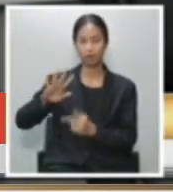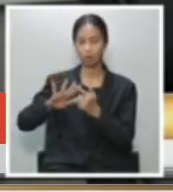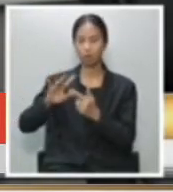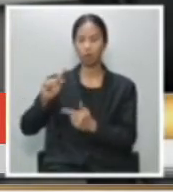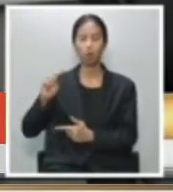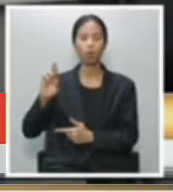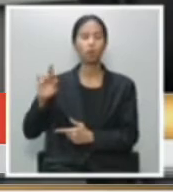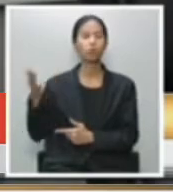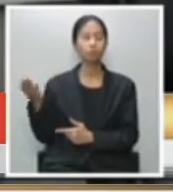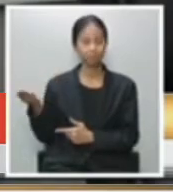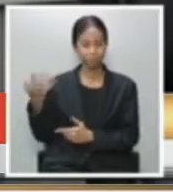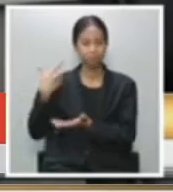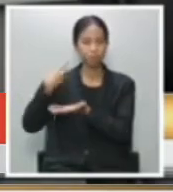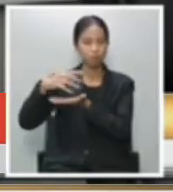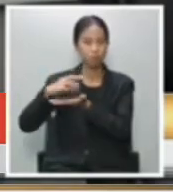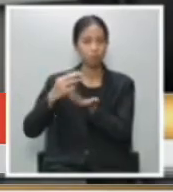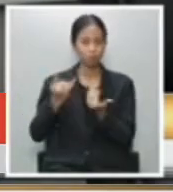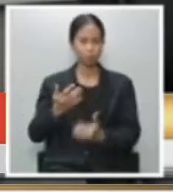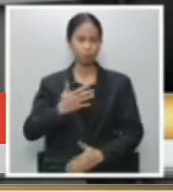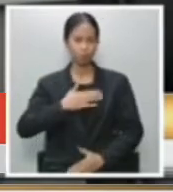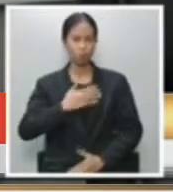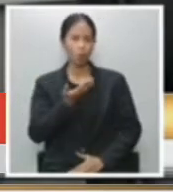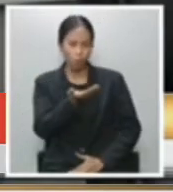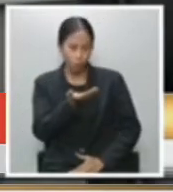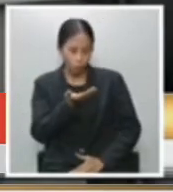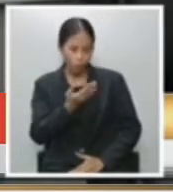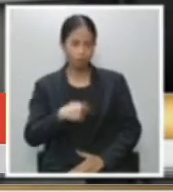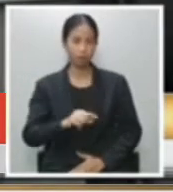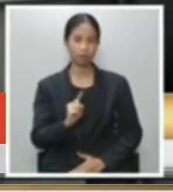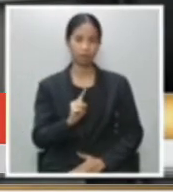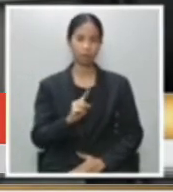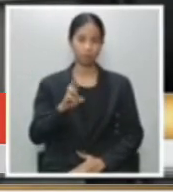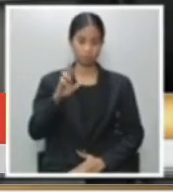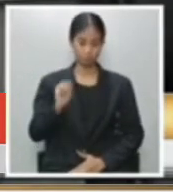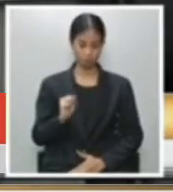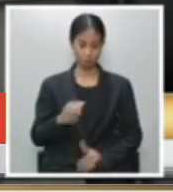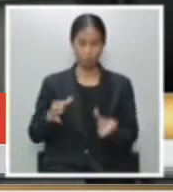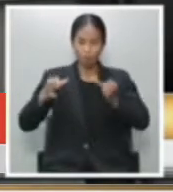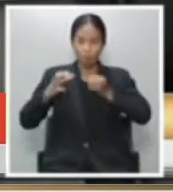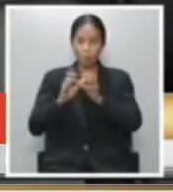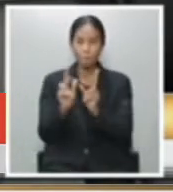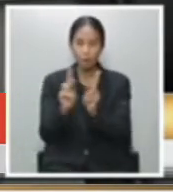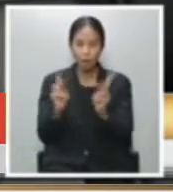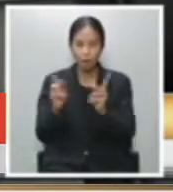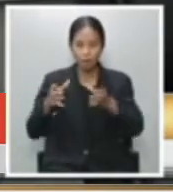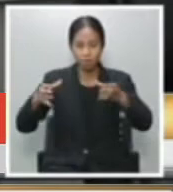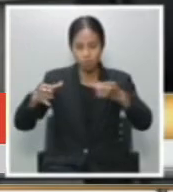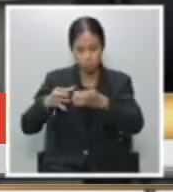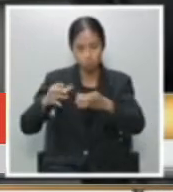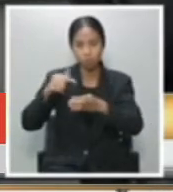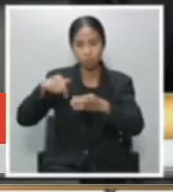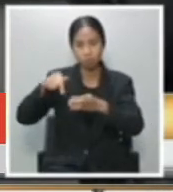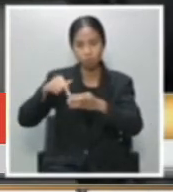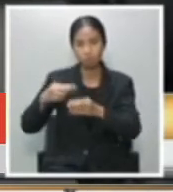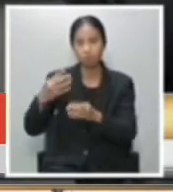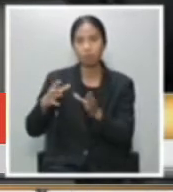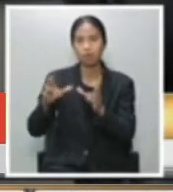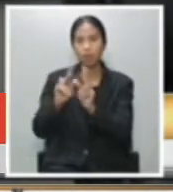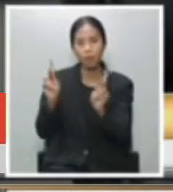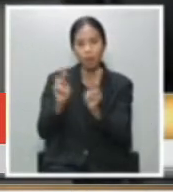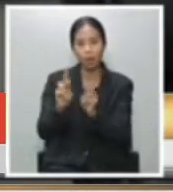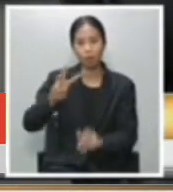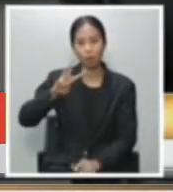ติขอให้สภาได้ตั้งกรรมการวิสามัญผมขีดเส้นใต้นะครับท่านประธานวิสามัญ